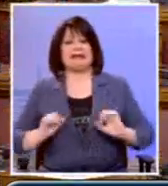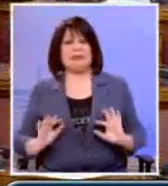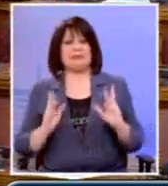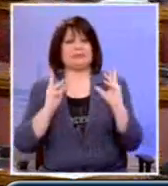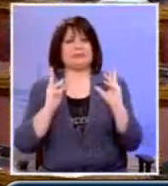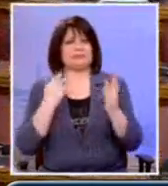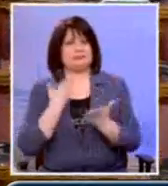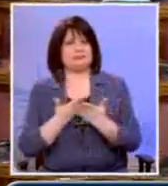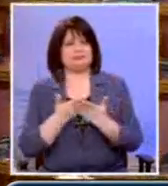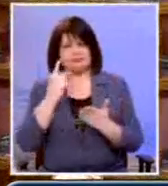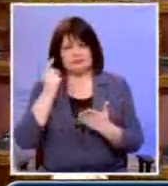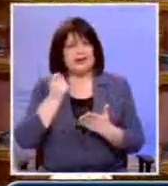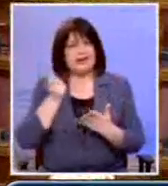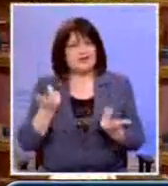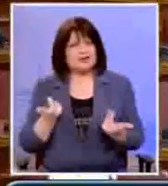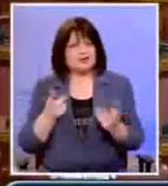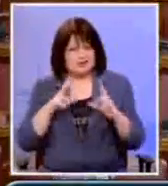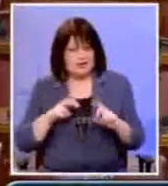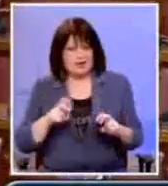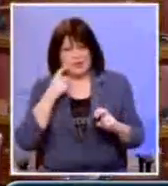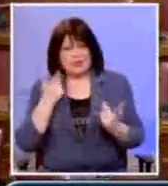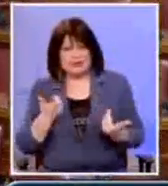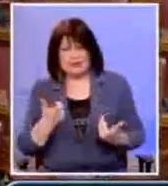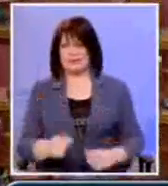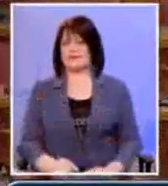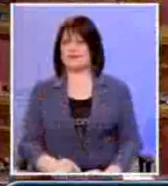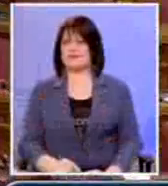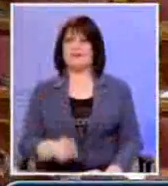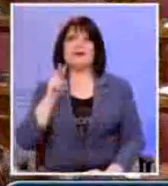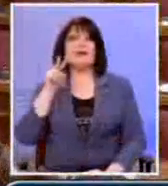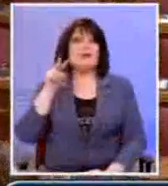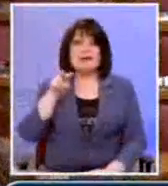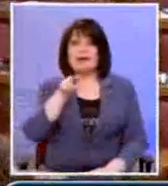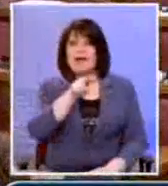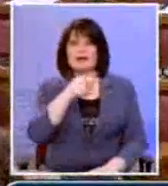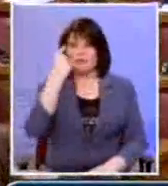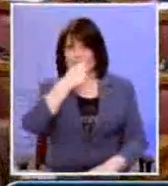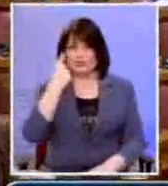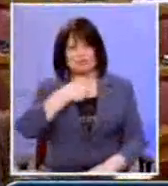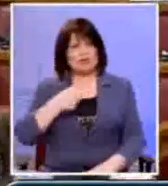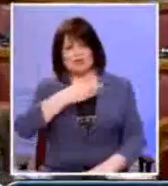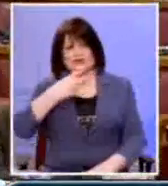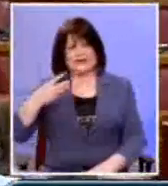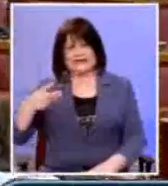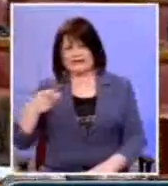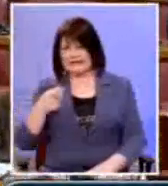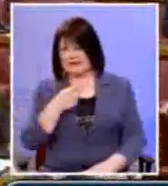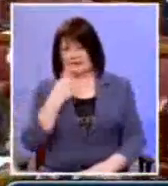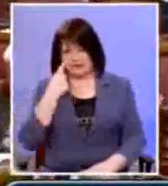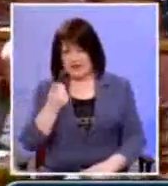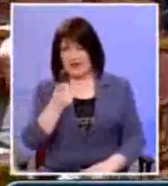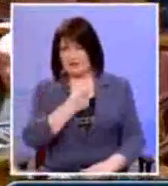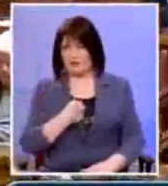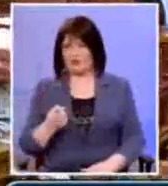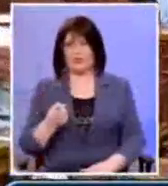κοινωνίας. Και βλέπω εδώ στην αίθουσα και ανθρώπους πέραν από το ΣΥΡΙΖΑ, πέραν από αυτούς